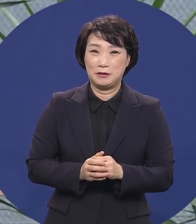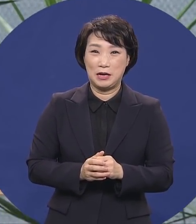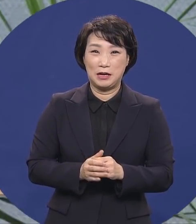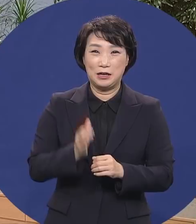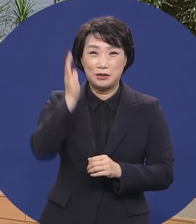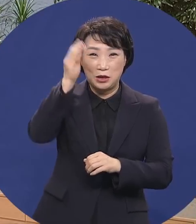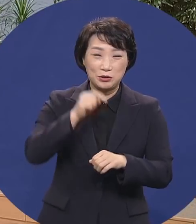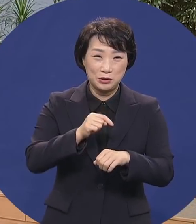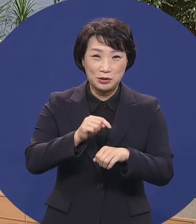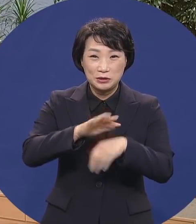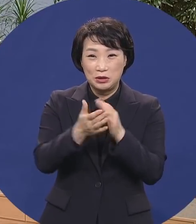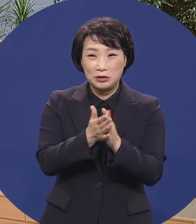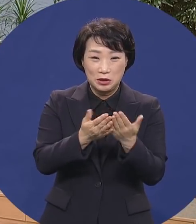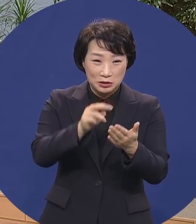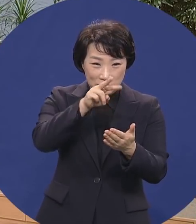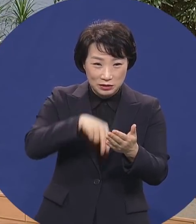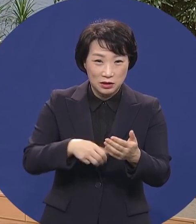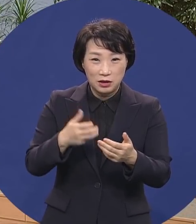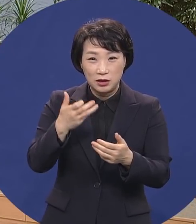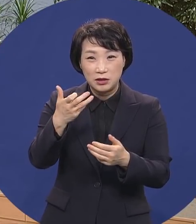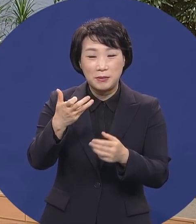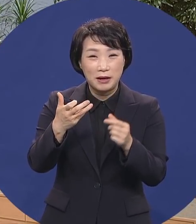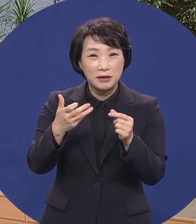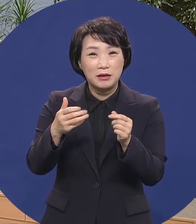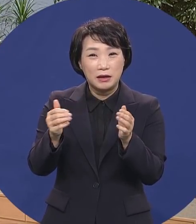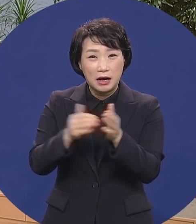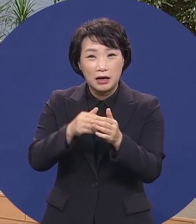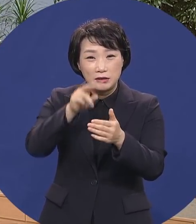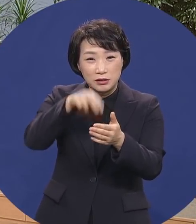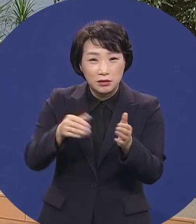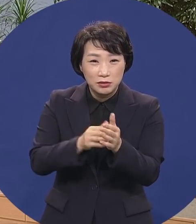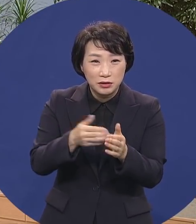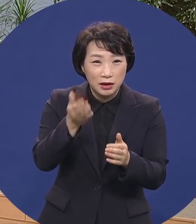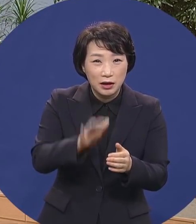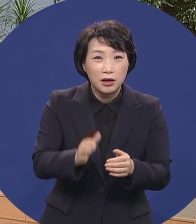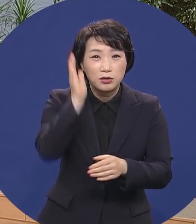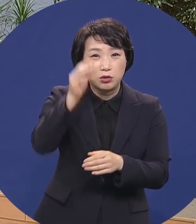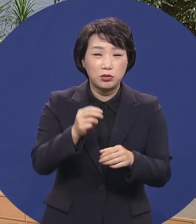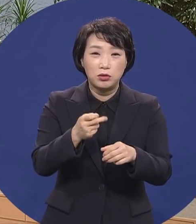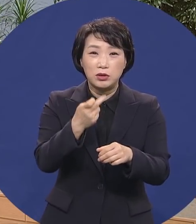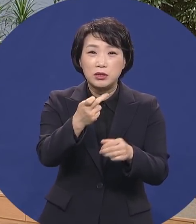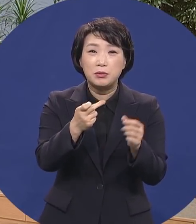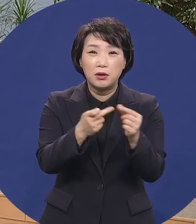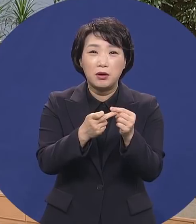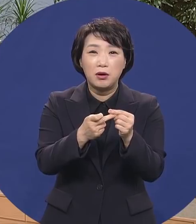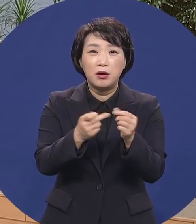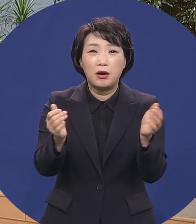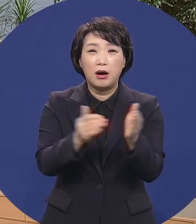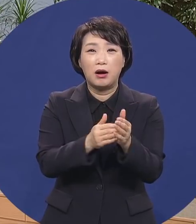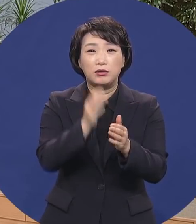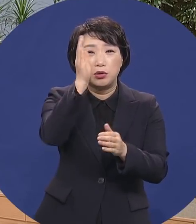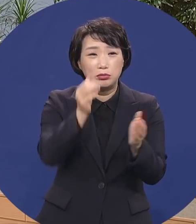18절까지 읽었는데 12절 한 구절 하고 끝냈네. 시간 다 지나가 버렸어요.